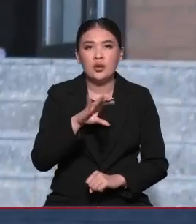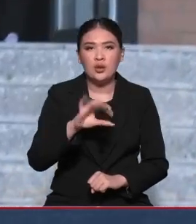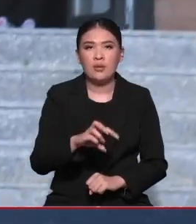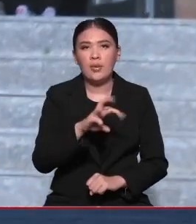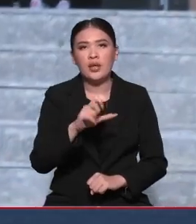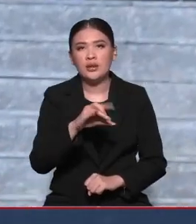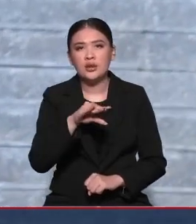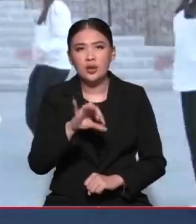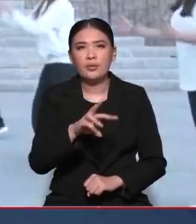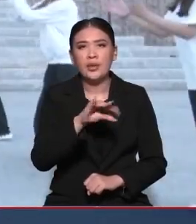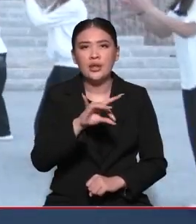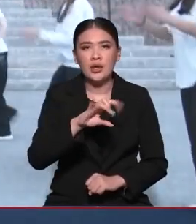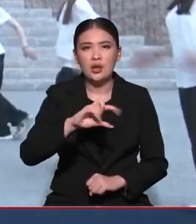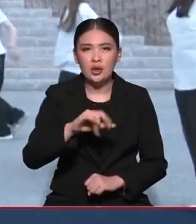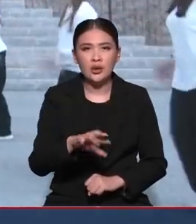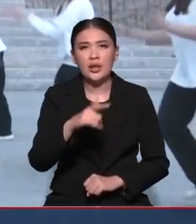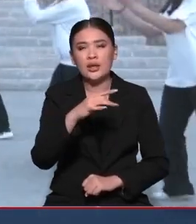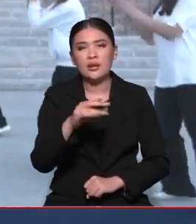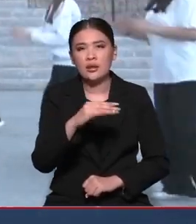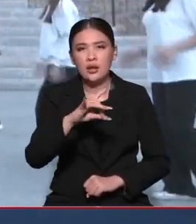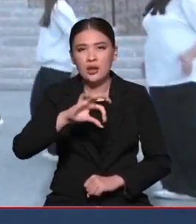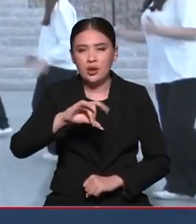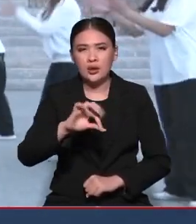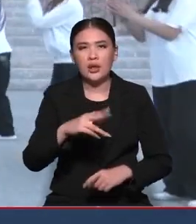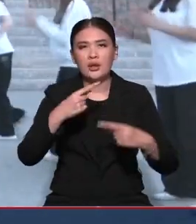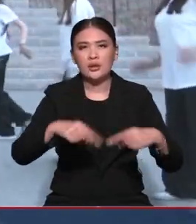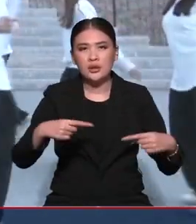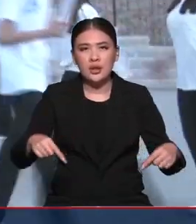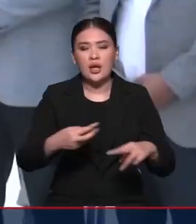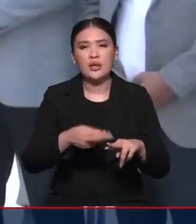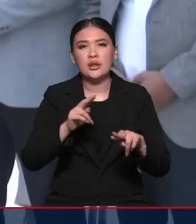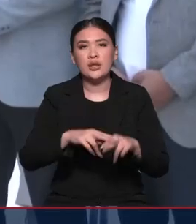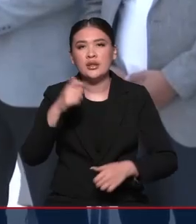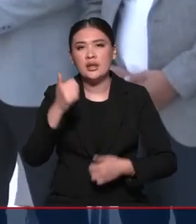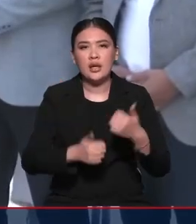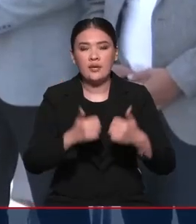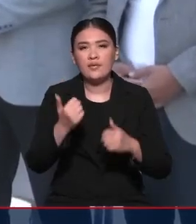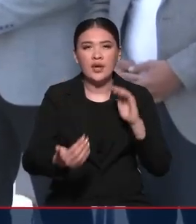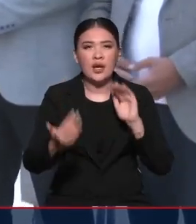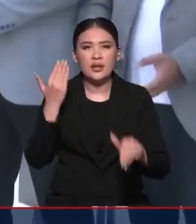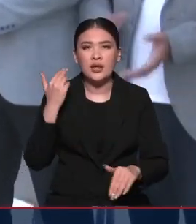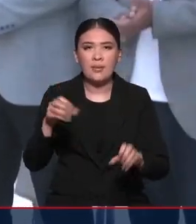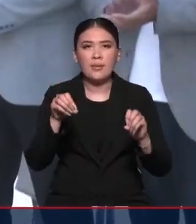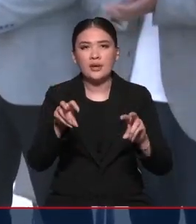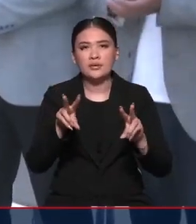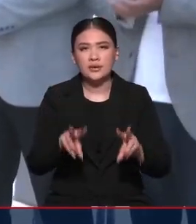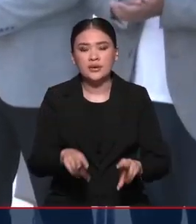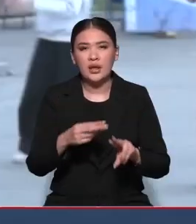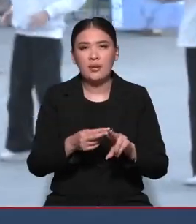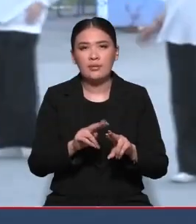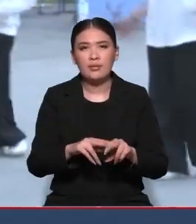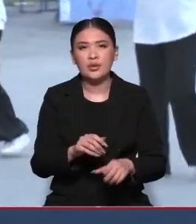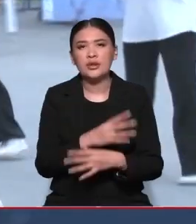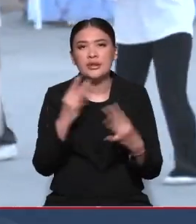метрия минералогия гидрология и другим а цель интеллектуального соревнования ранняя профессиональная ориентация Пробуждение